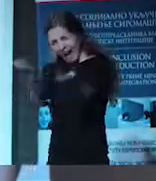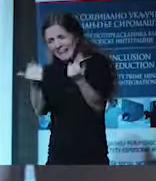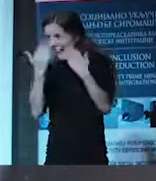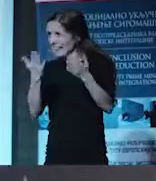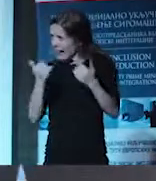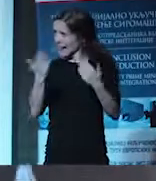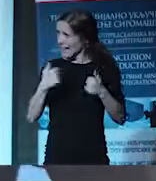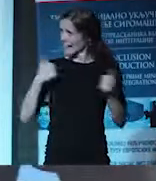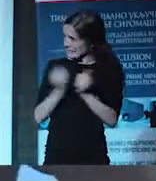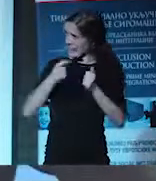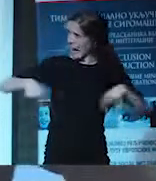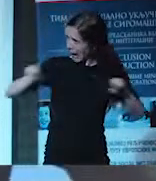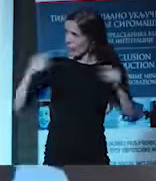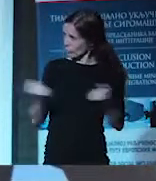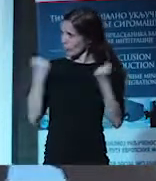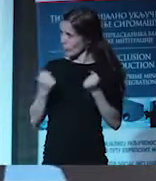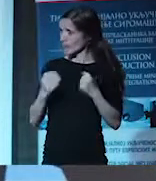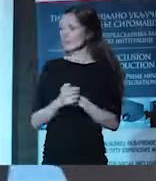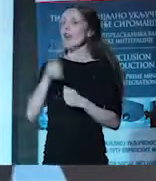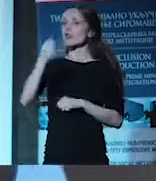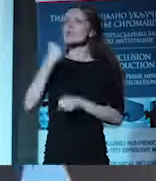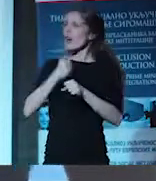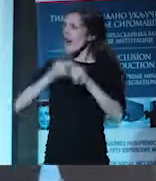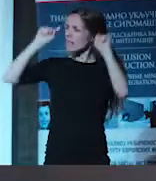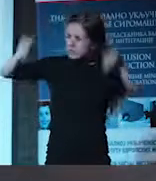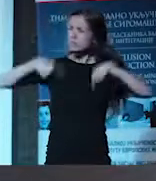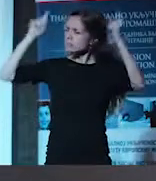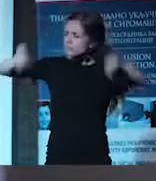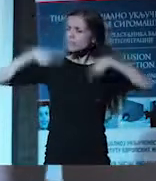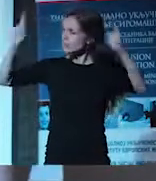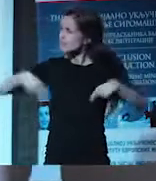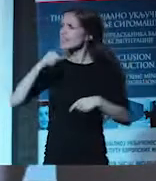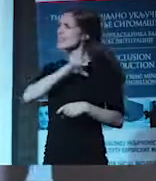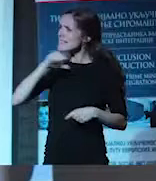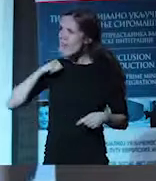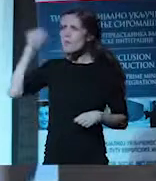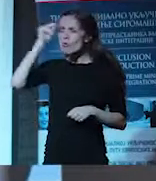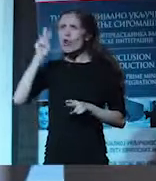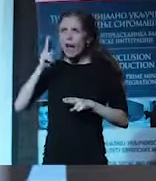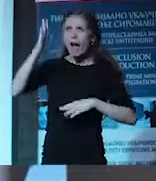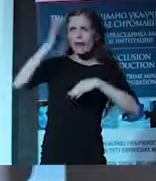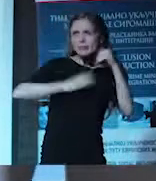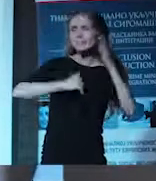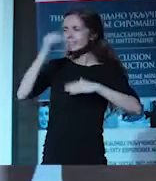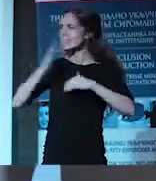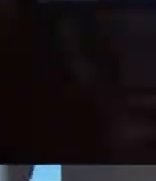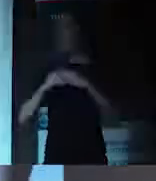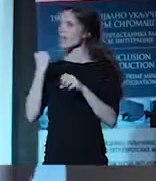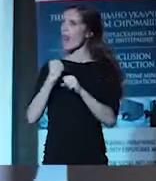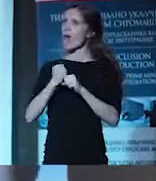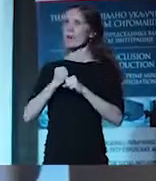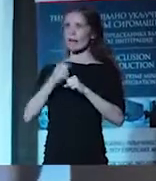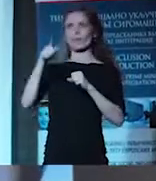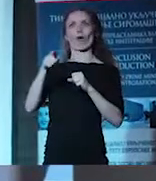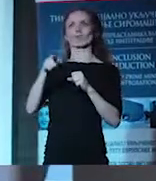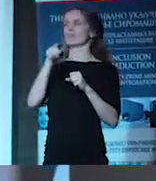akciju. Tako da radili smo dano-noćno sami, učili sve te zanate da bi smo stvorili kulturni